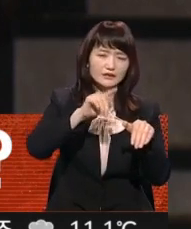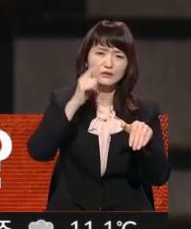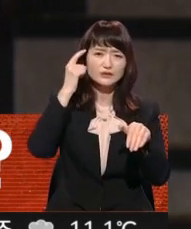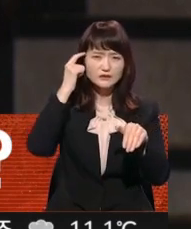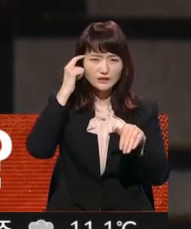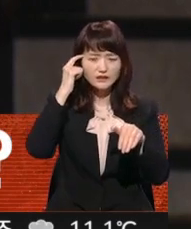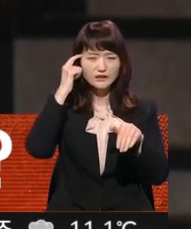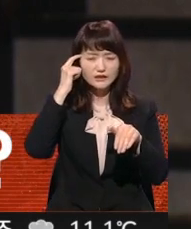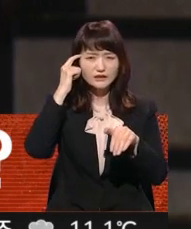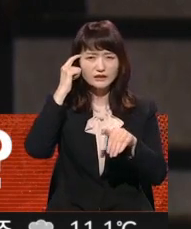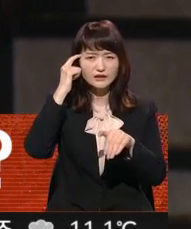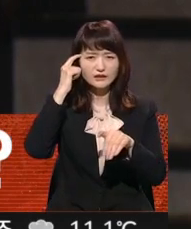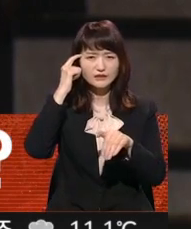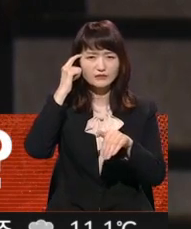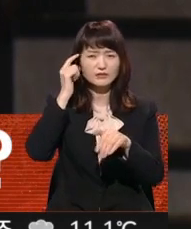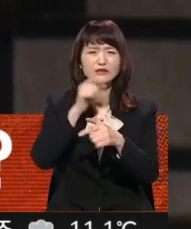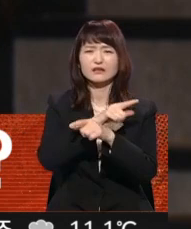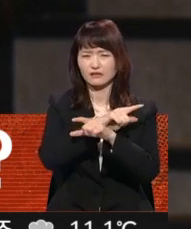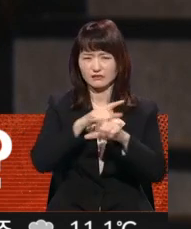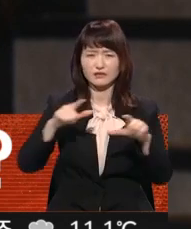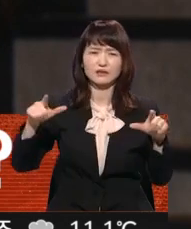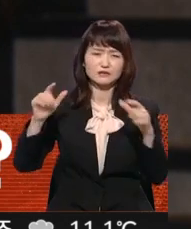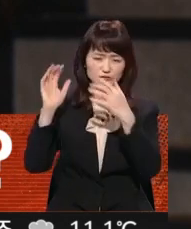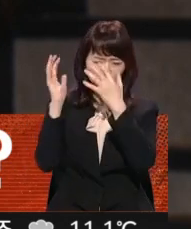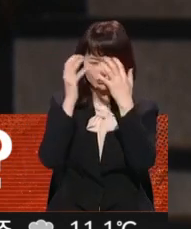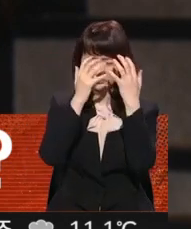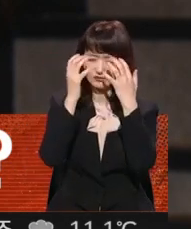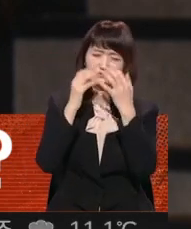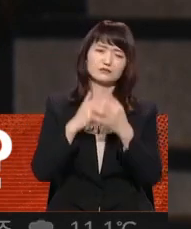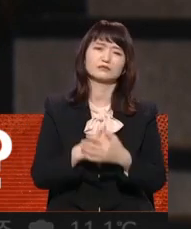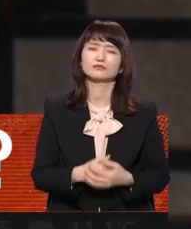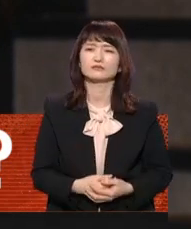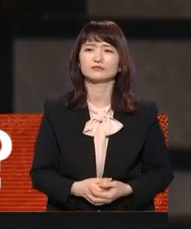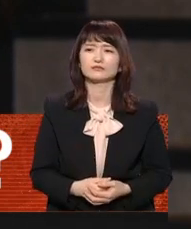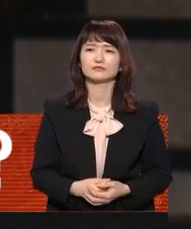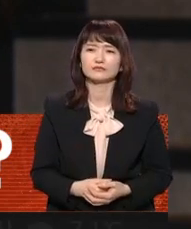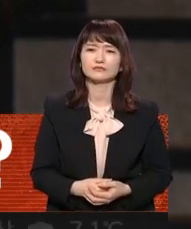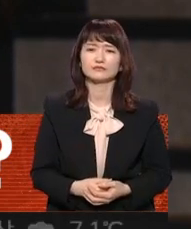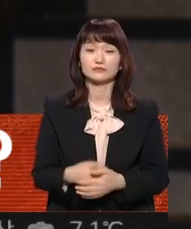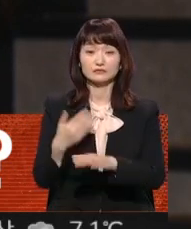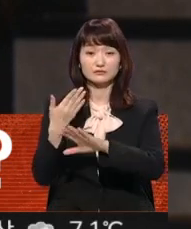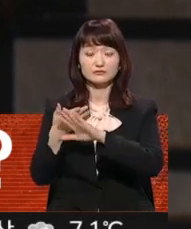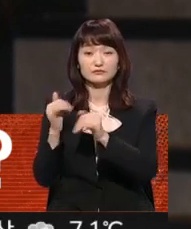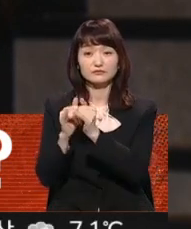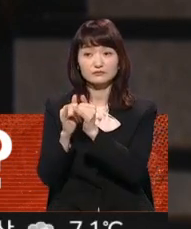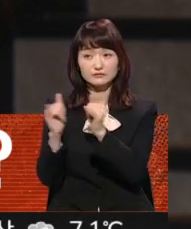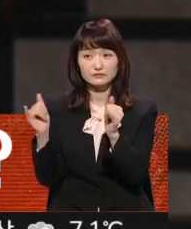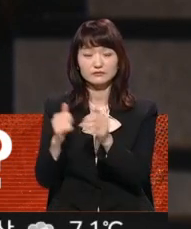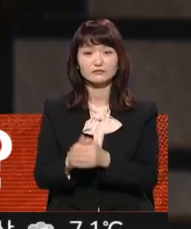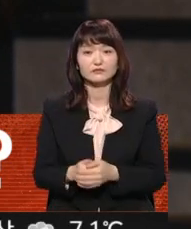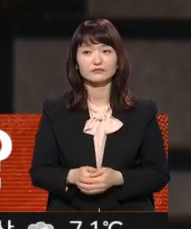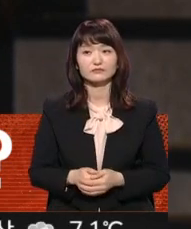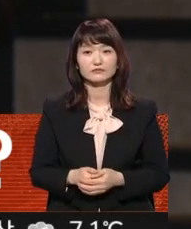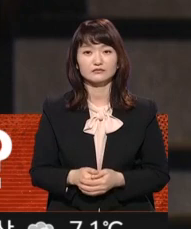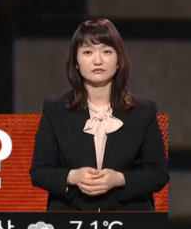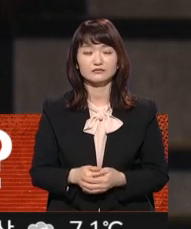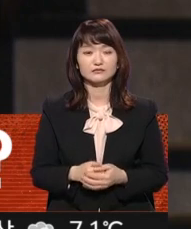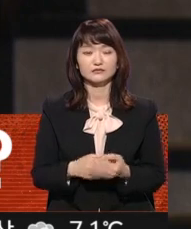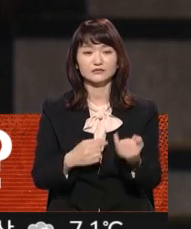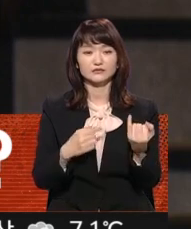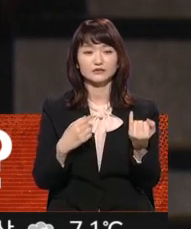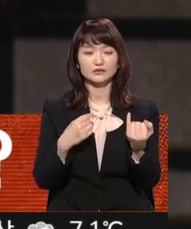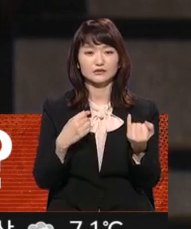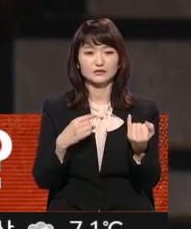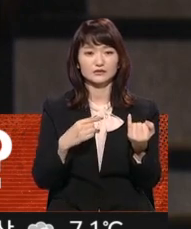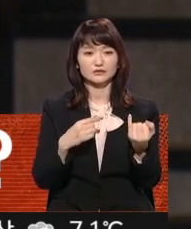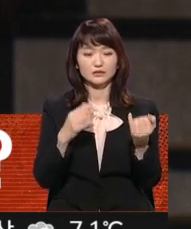버리면이 굉장히 문제가 복잡해집니다 그리고 이제 사실 그 남들은 남이 올린 그 노출 사진을 갖다 보는